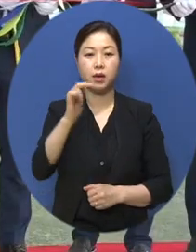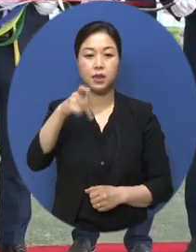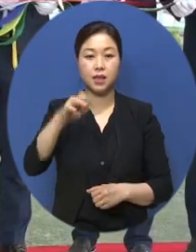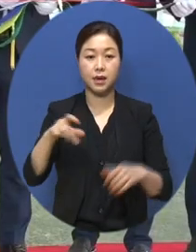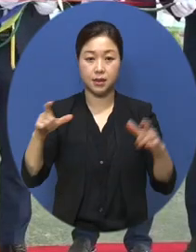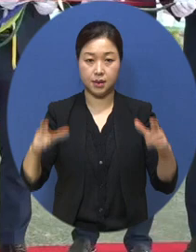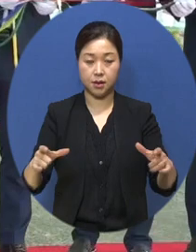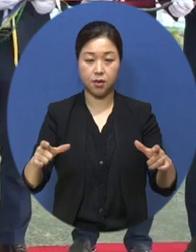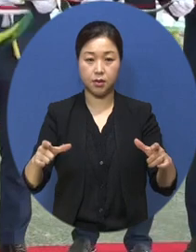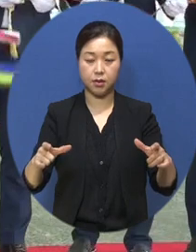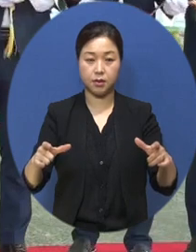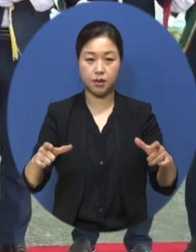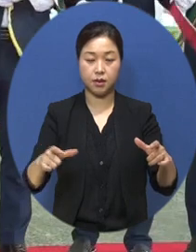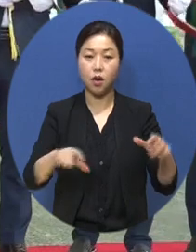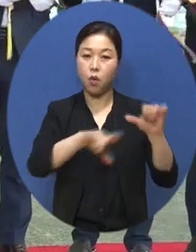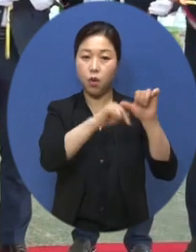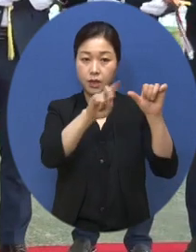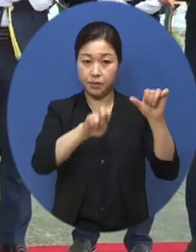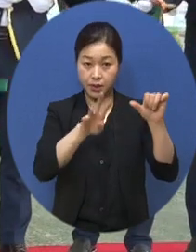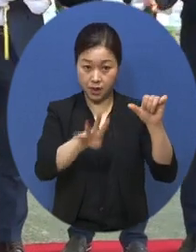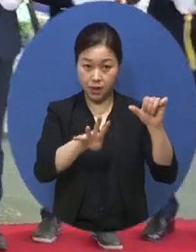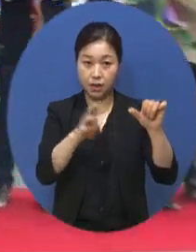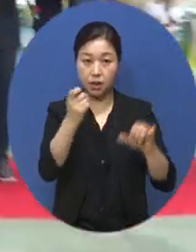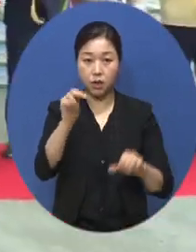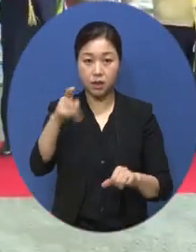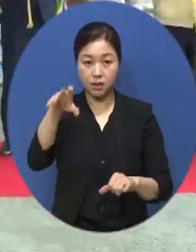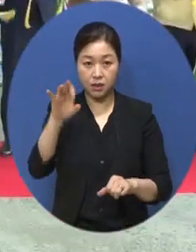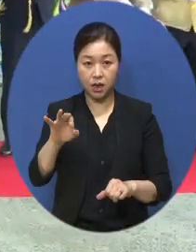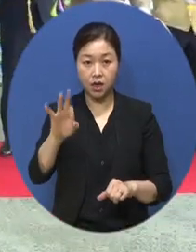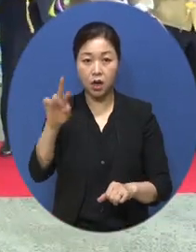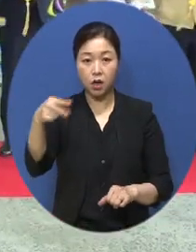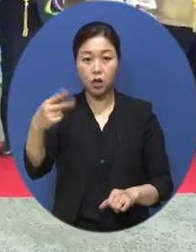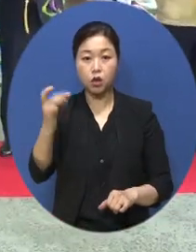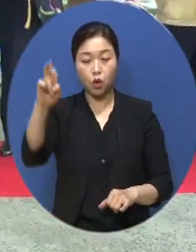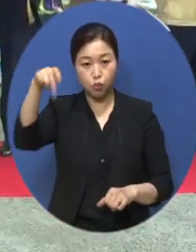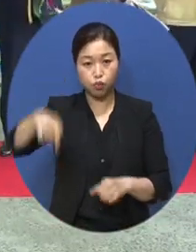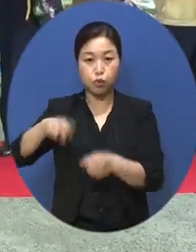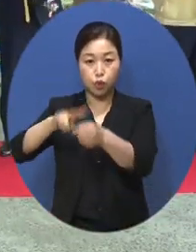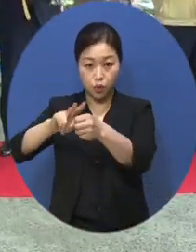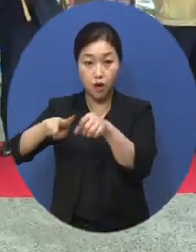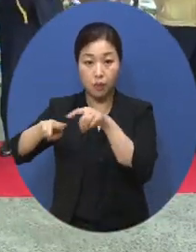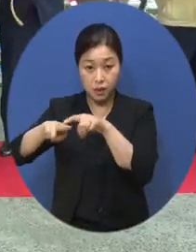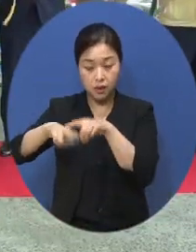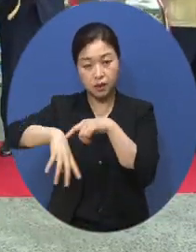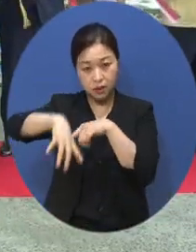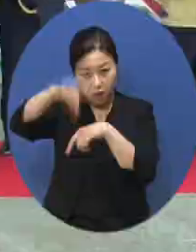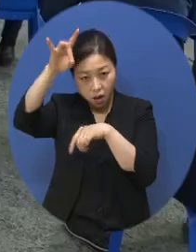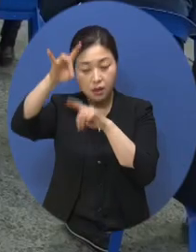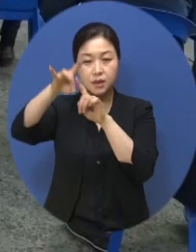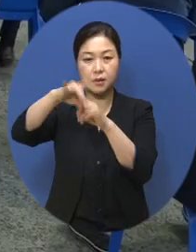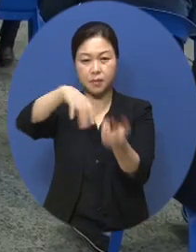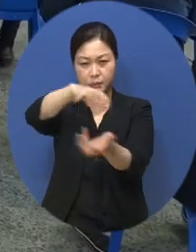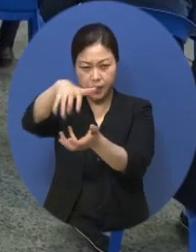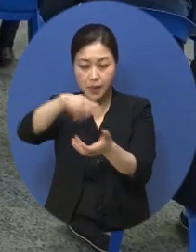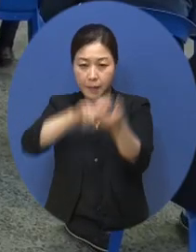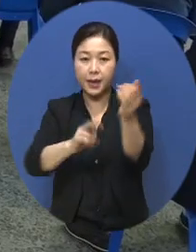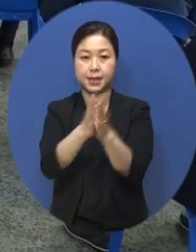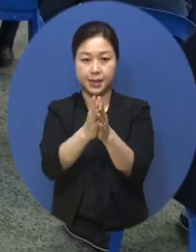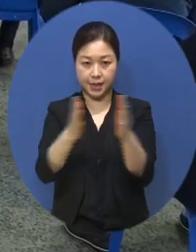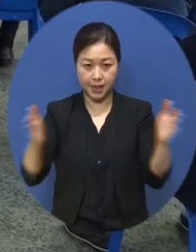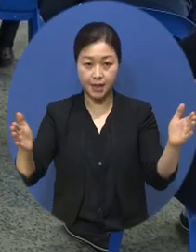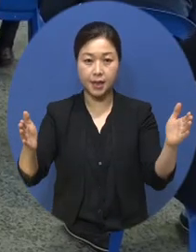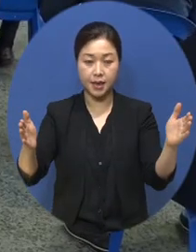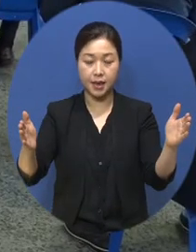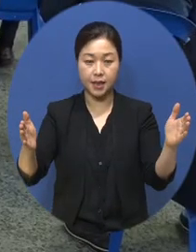지역에서는 지난달 24일 광양 동부농협에서 첫 출하식을 시작으로 본격적인 매실